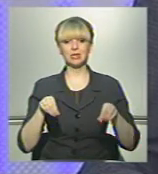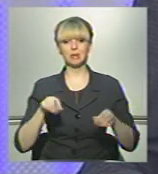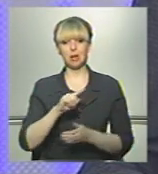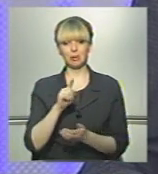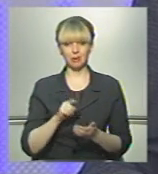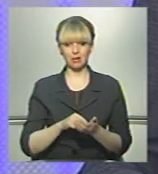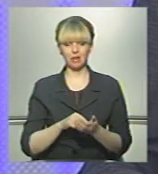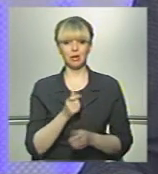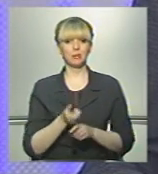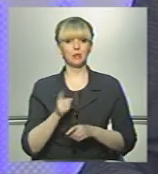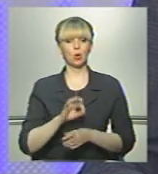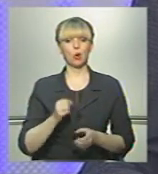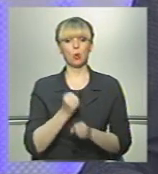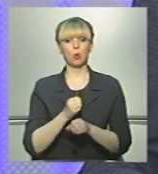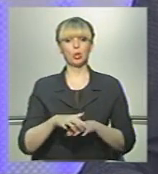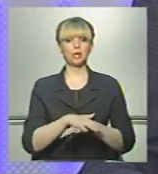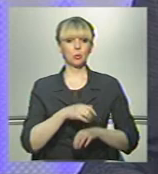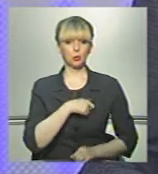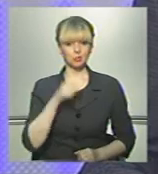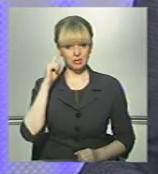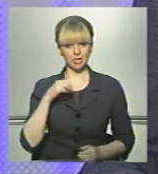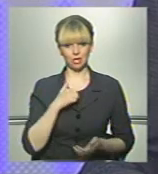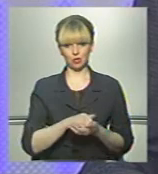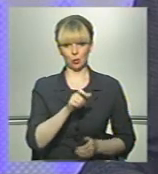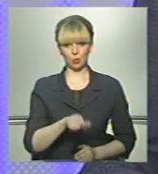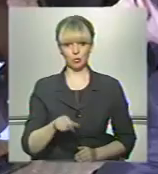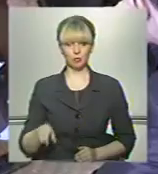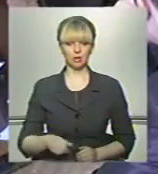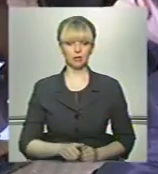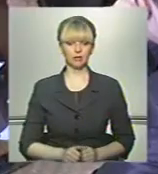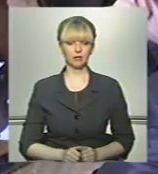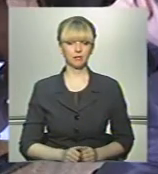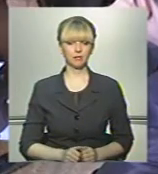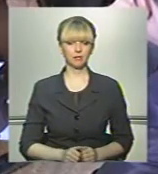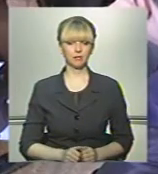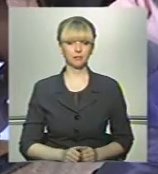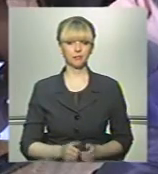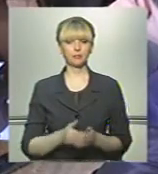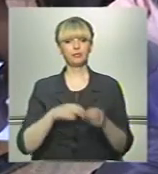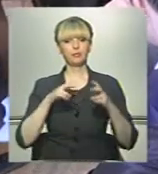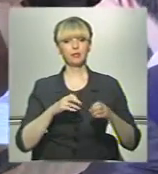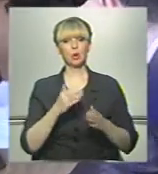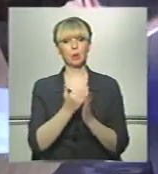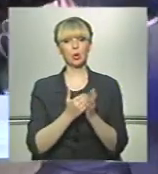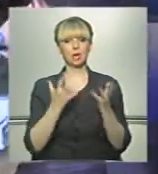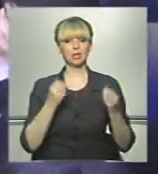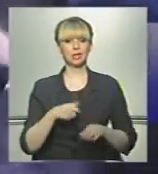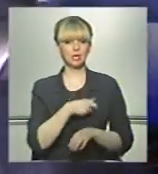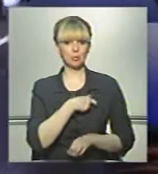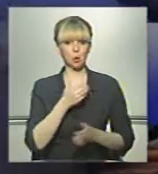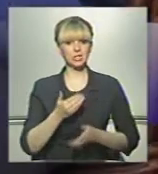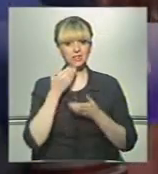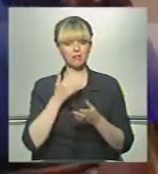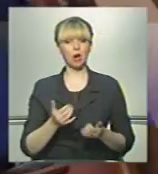питання. Більше про роботу народних обранців знають наші кореспонденти. Перед розглядом порядку денного до депутатів